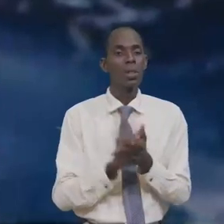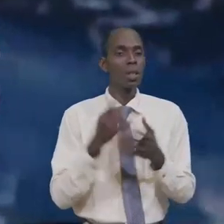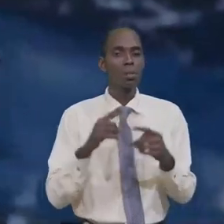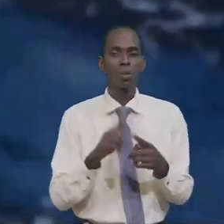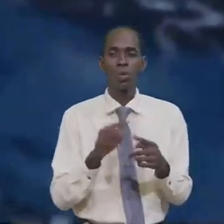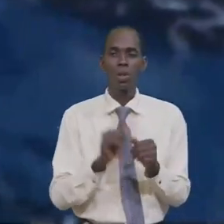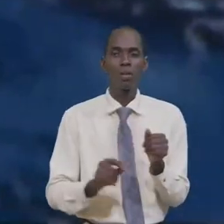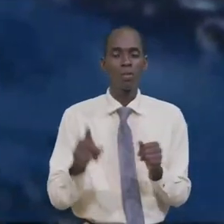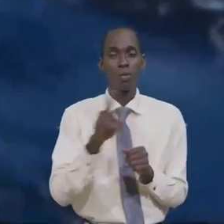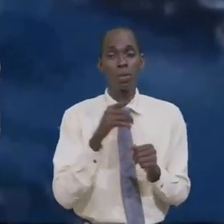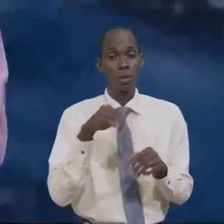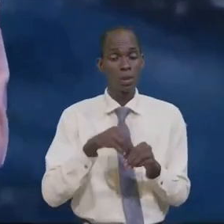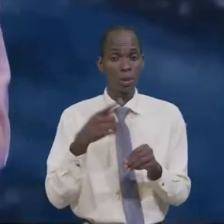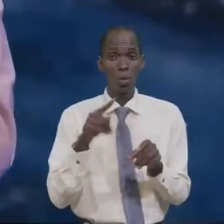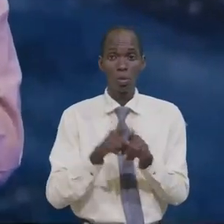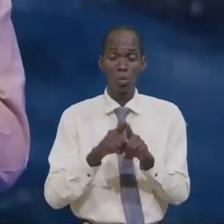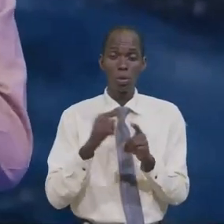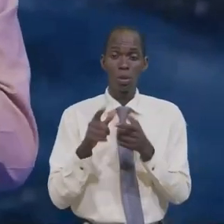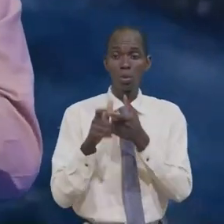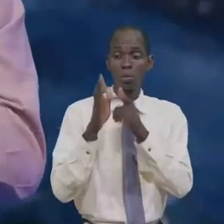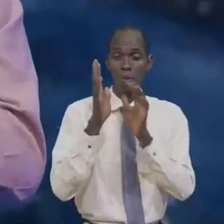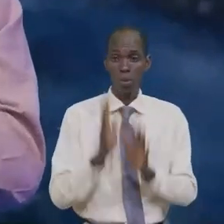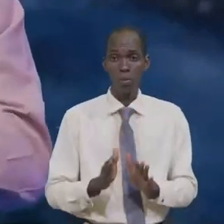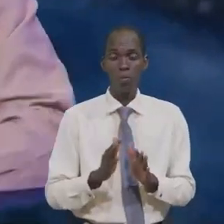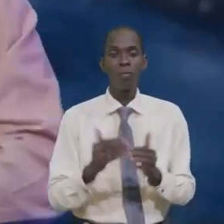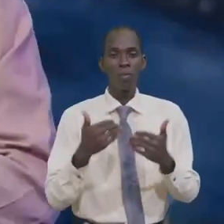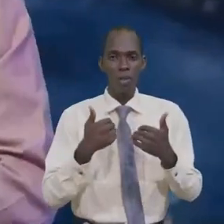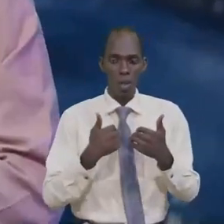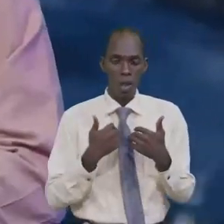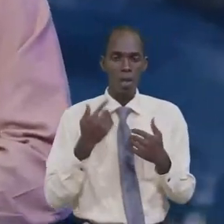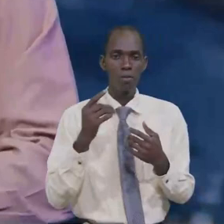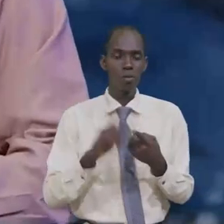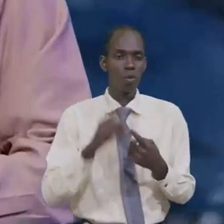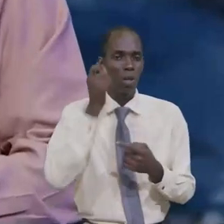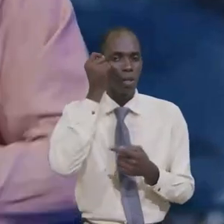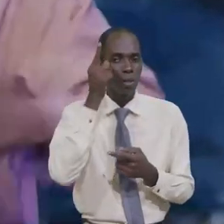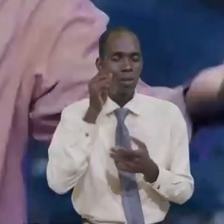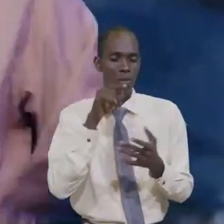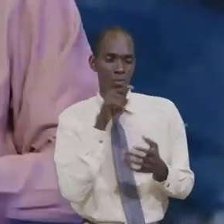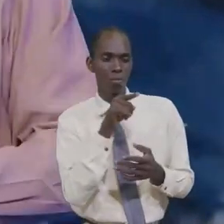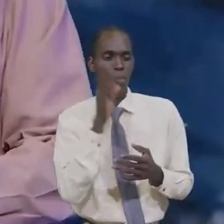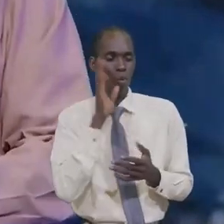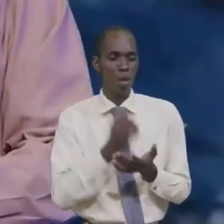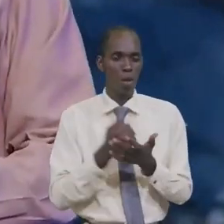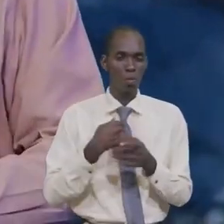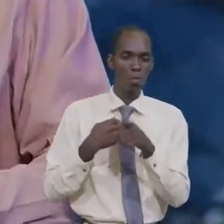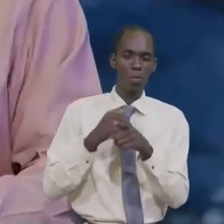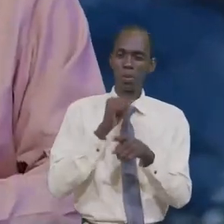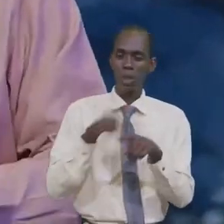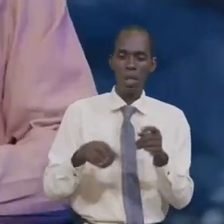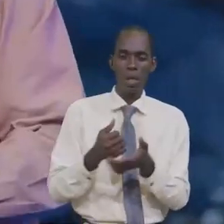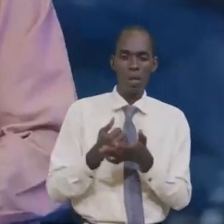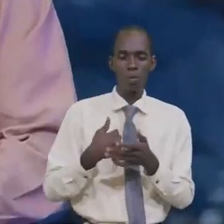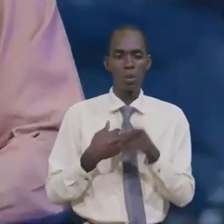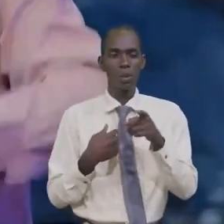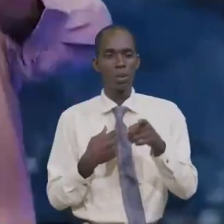qui court doit comprendre ceci va m'aider l'autre ne va pas m'aider ce repas va